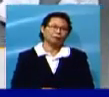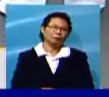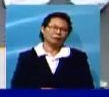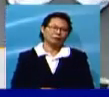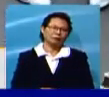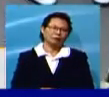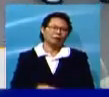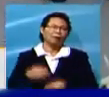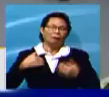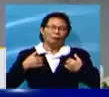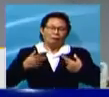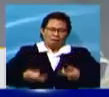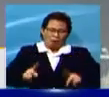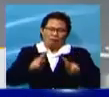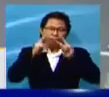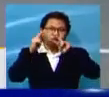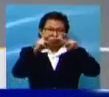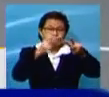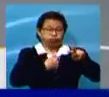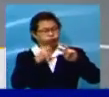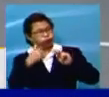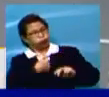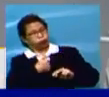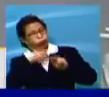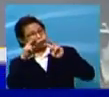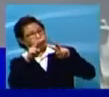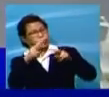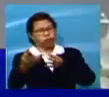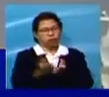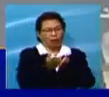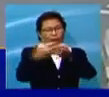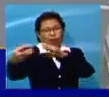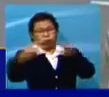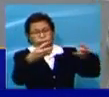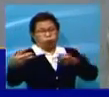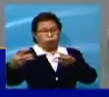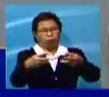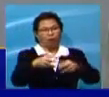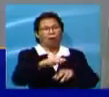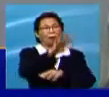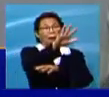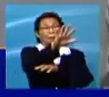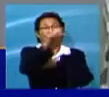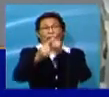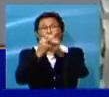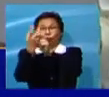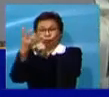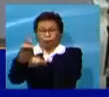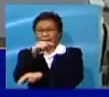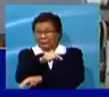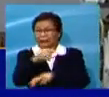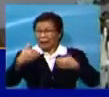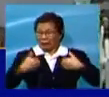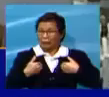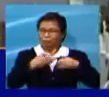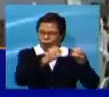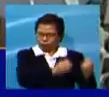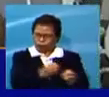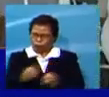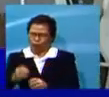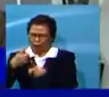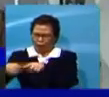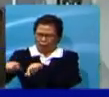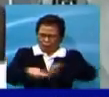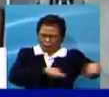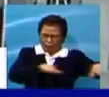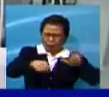Selain berpeluang menyaksikan sendiri kapal-kapal perang ini secara dekat, segmen Maritim 5 2017 juga akan menganjurkan pelbagai